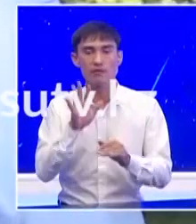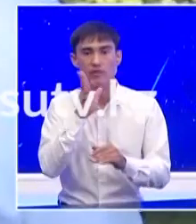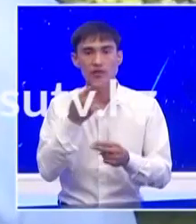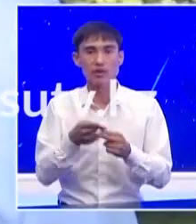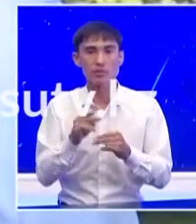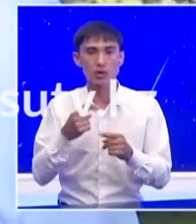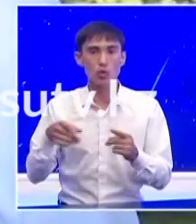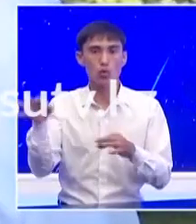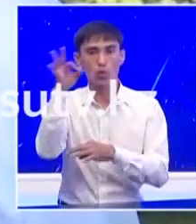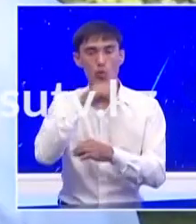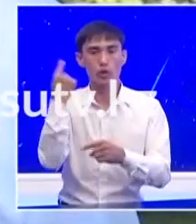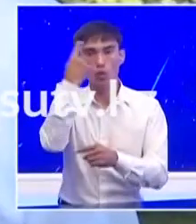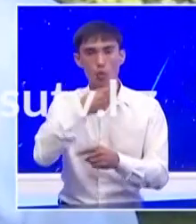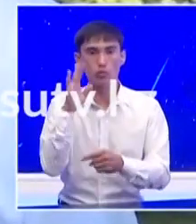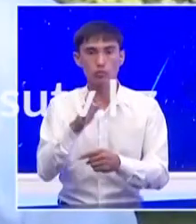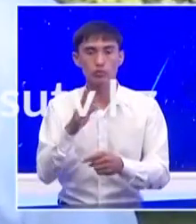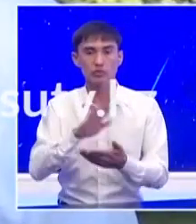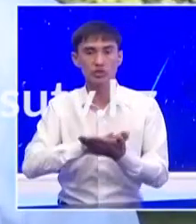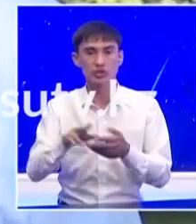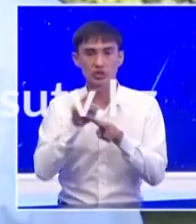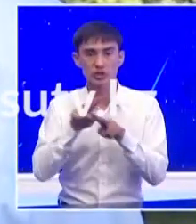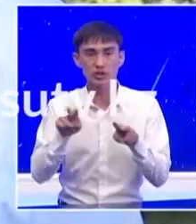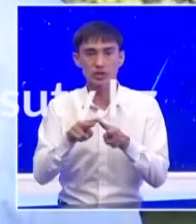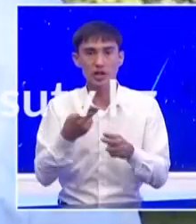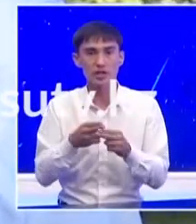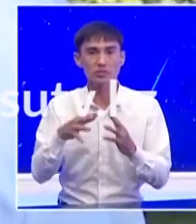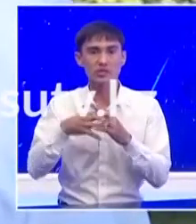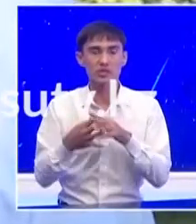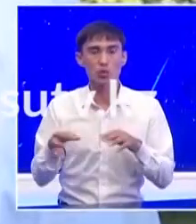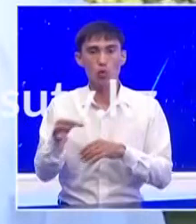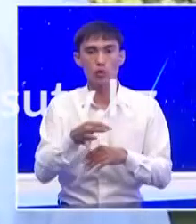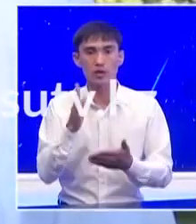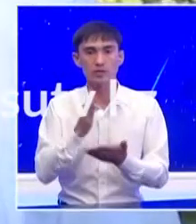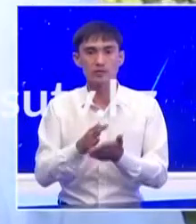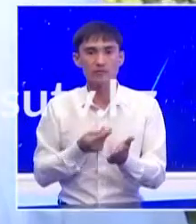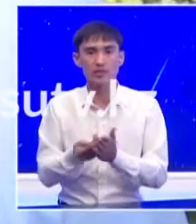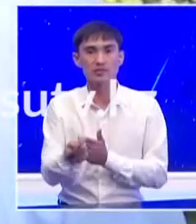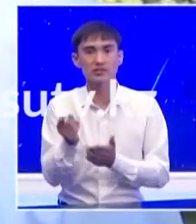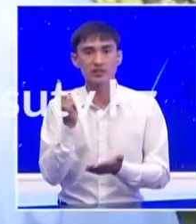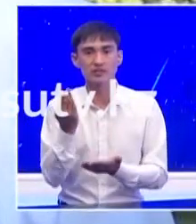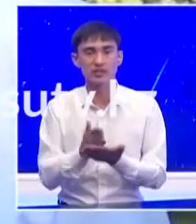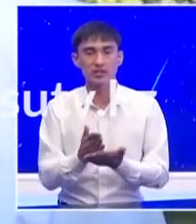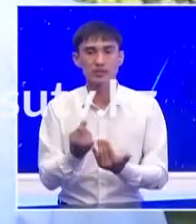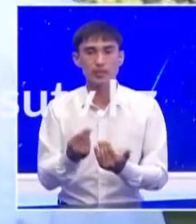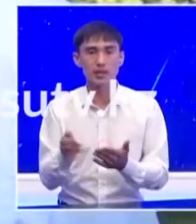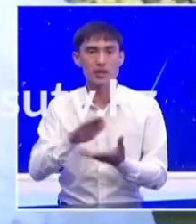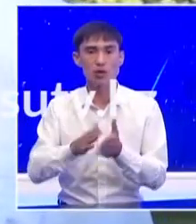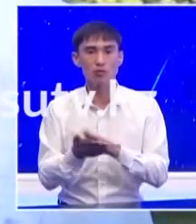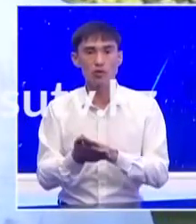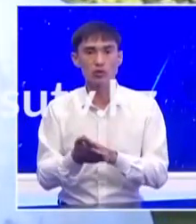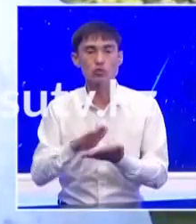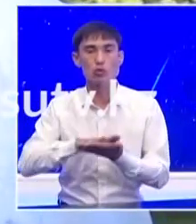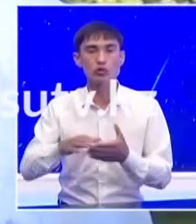но и круглый год. Мы будем следить за чистотой. Для этого во все сельские округа были выделены финансовые средства. Также имеются договоры с